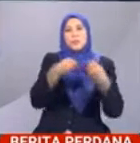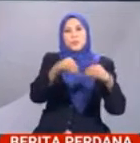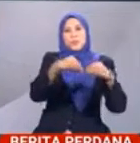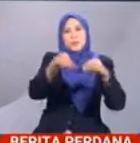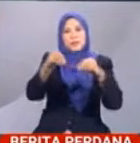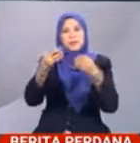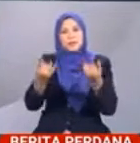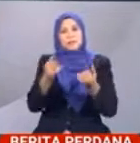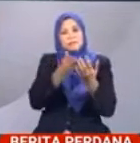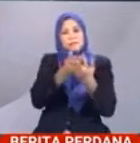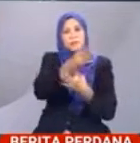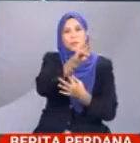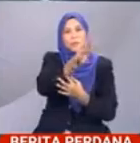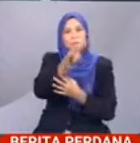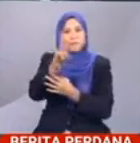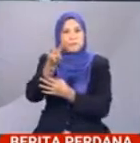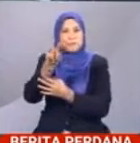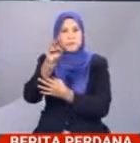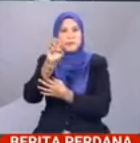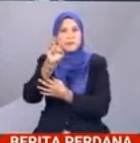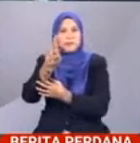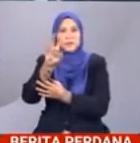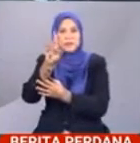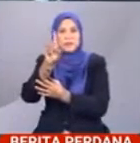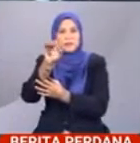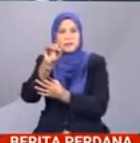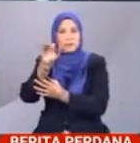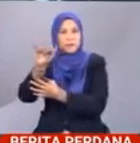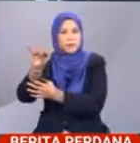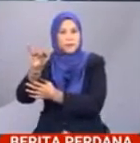sila layari laman sesawang Mr DIY